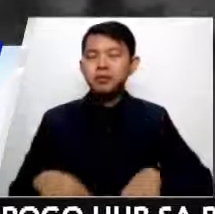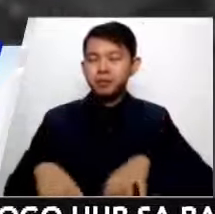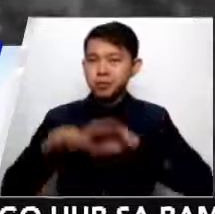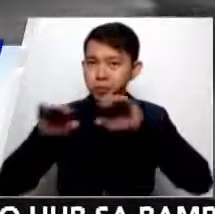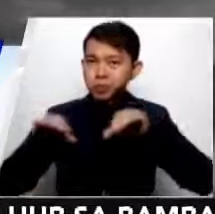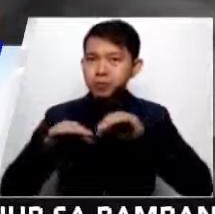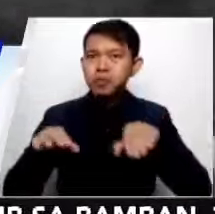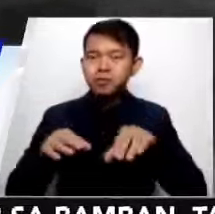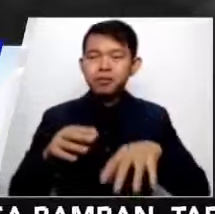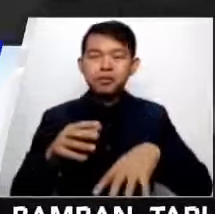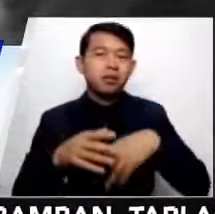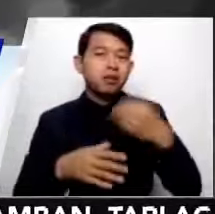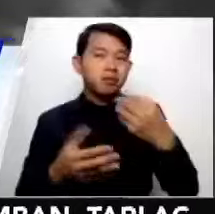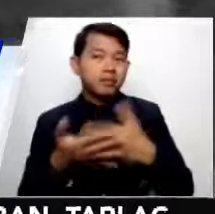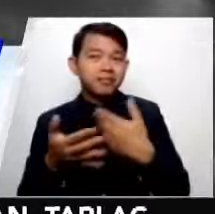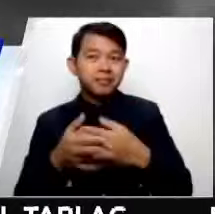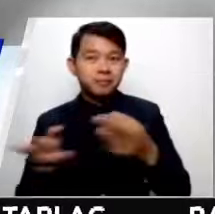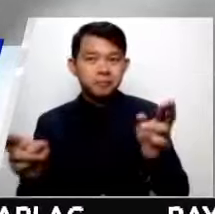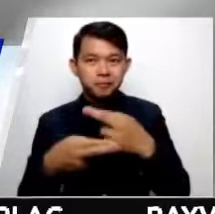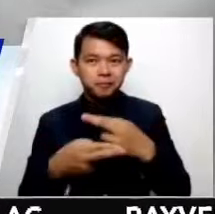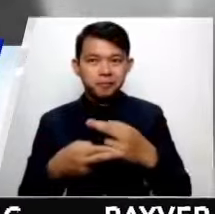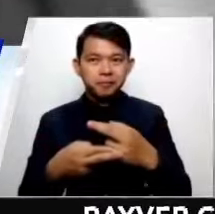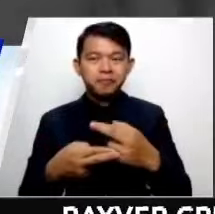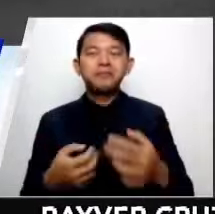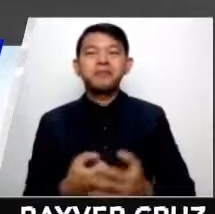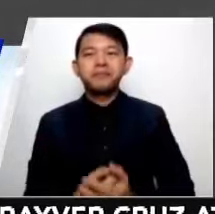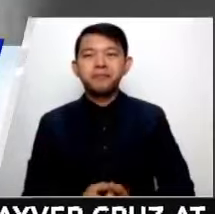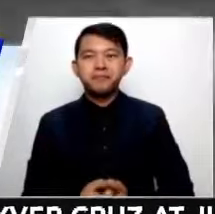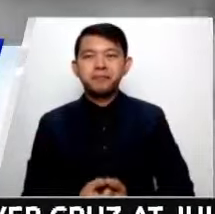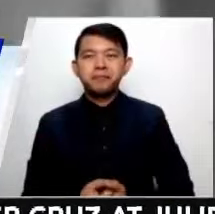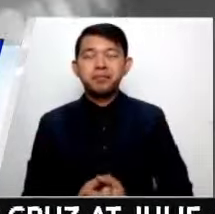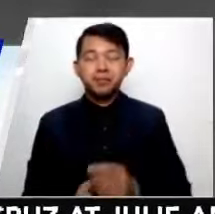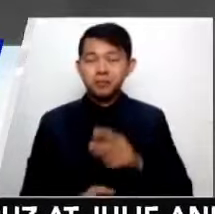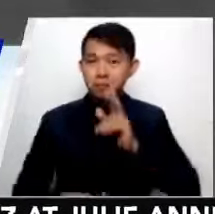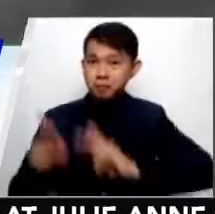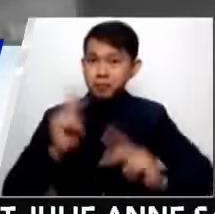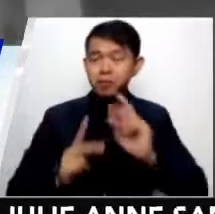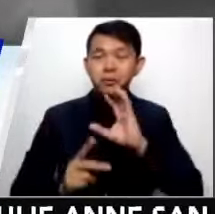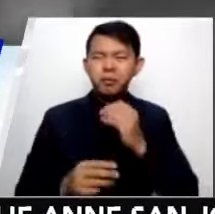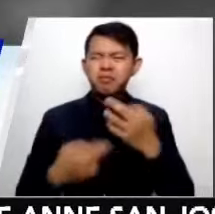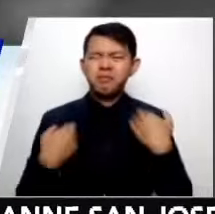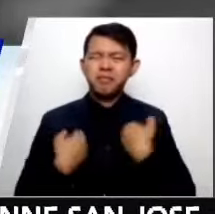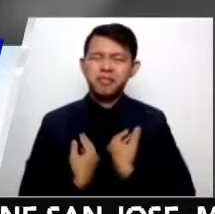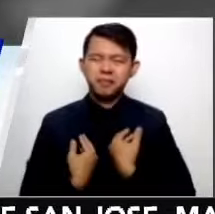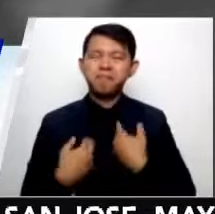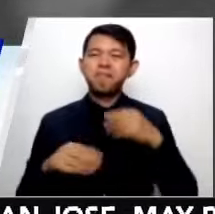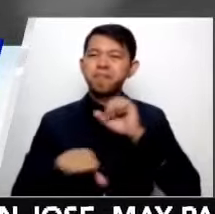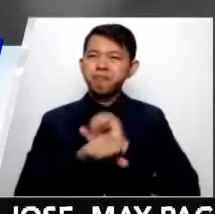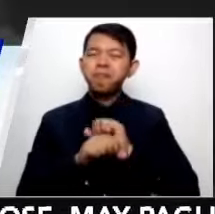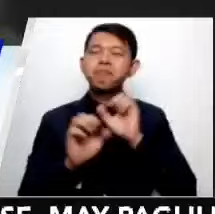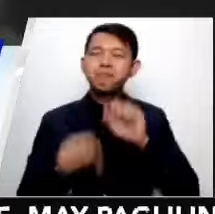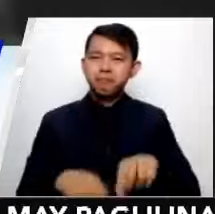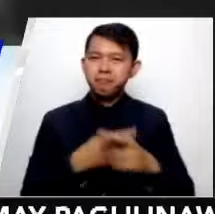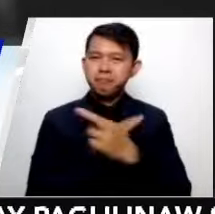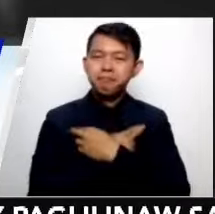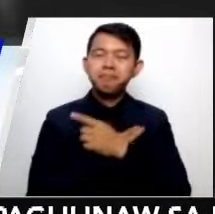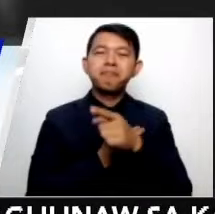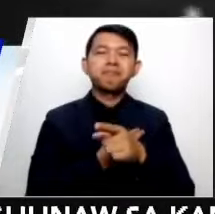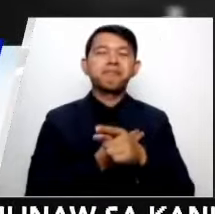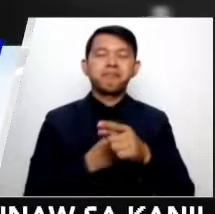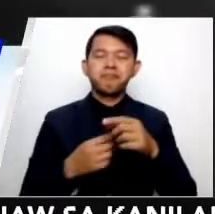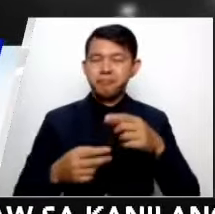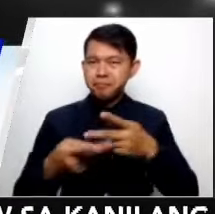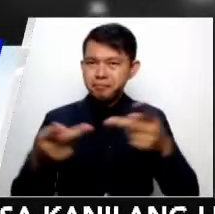kwarto. Sakto sa mga pagod na sa trabaho. Ang may-ari nga ng resort na ito galing din sa pagkayod ng